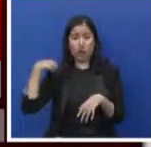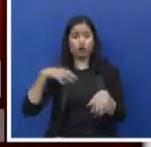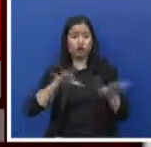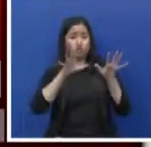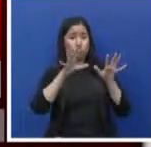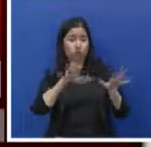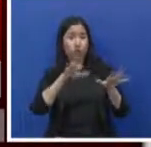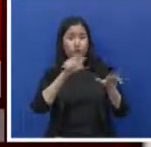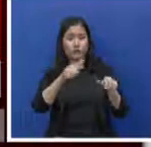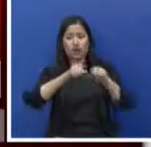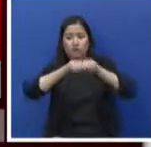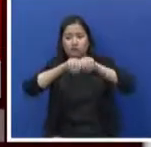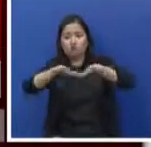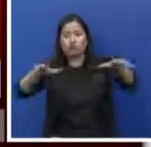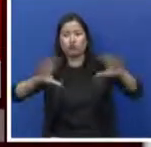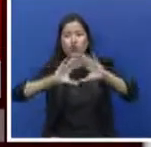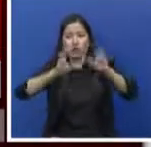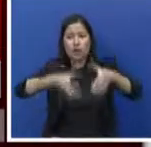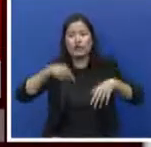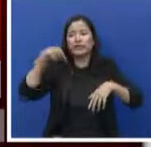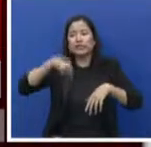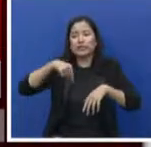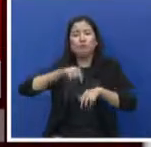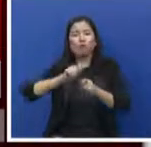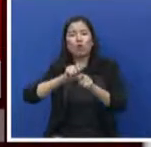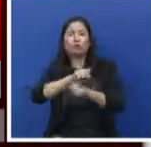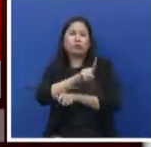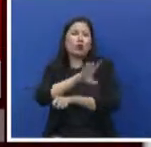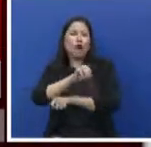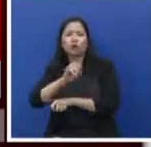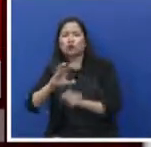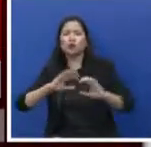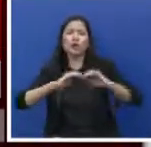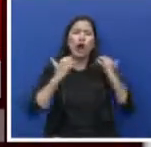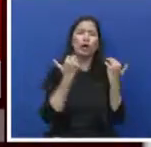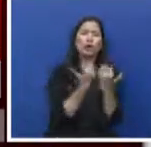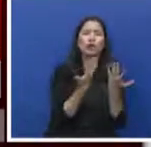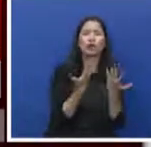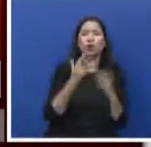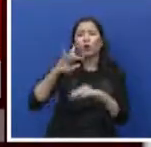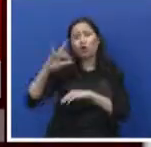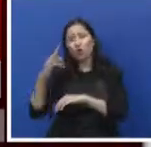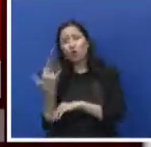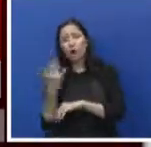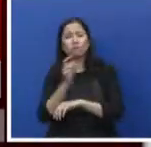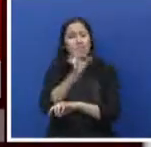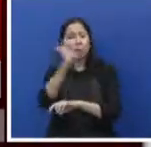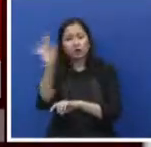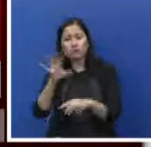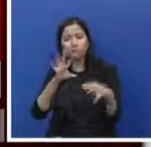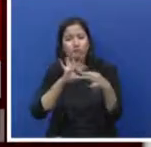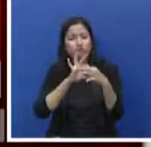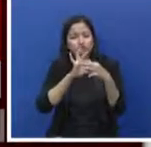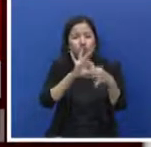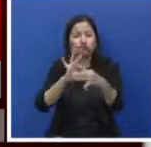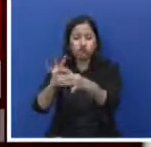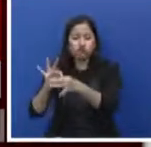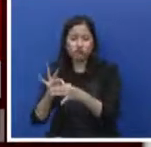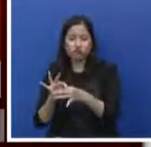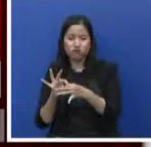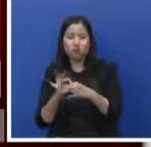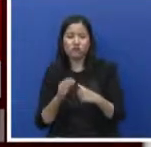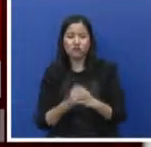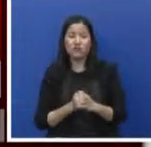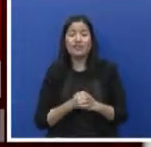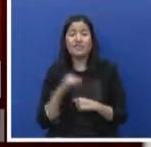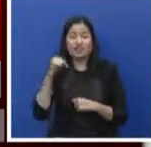seluruh dunia, kita bikin 100 lah gitu kan. Mau di Senayan kayak mau di Kemayoran, nanti kita kerjasama semua komponen yang lain gitu ya. Dan